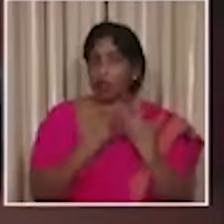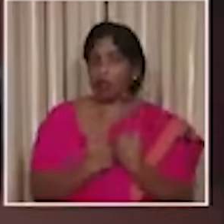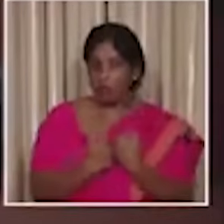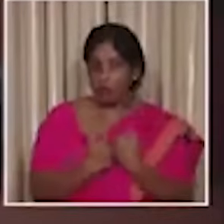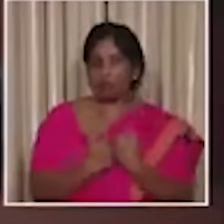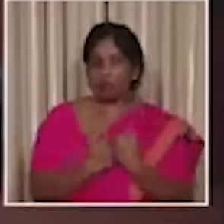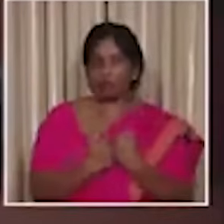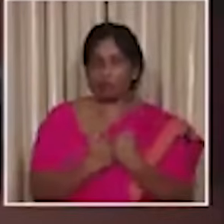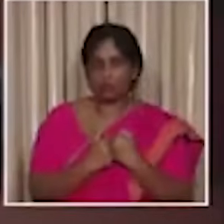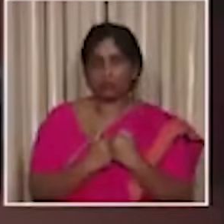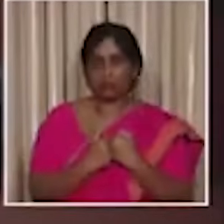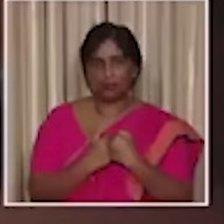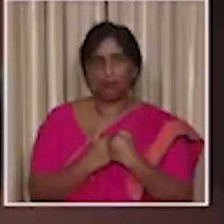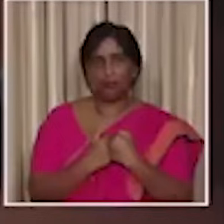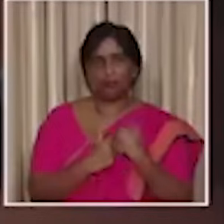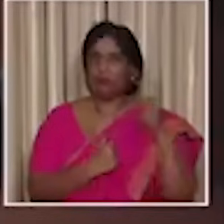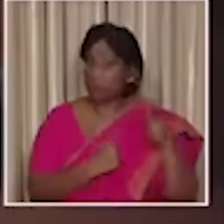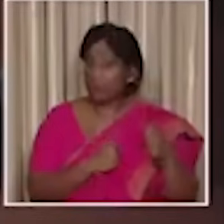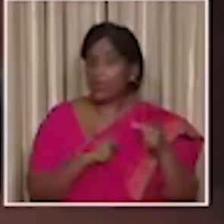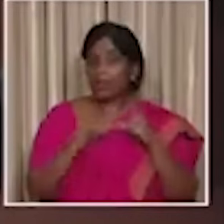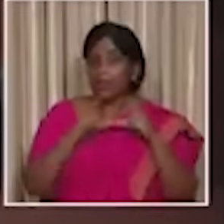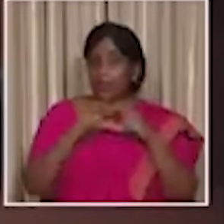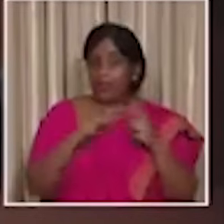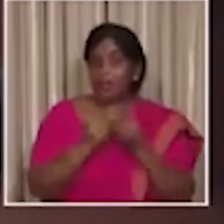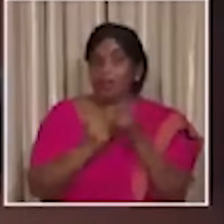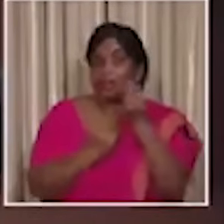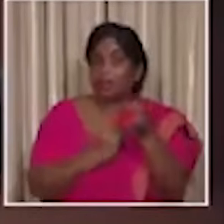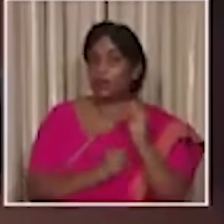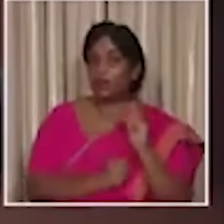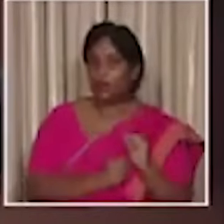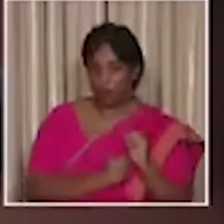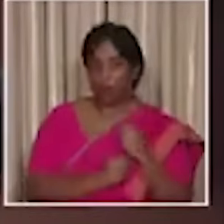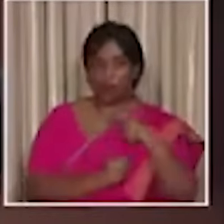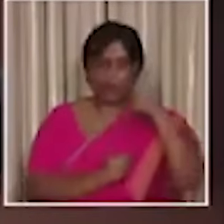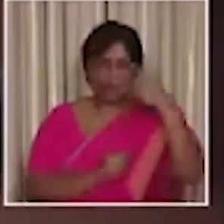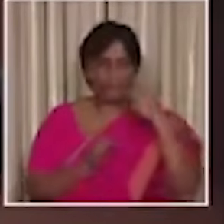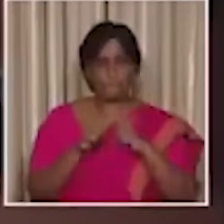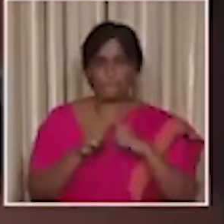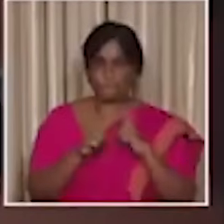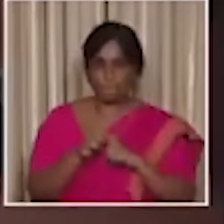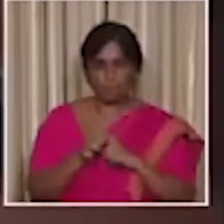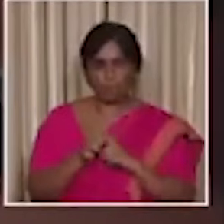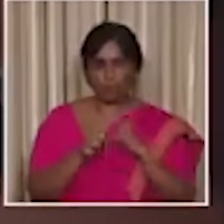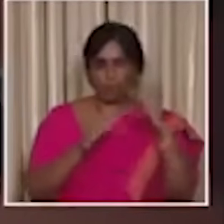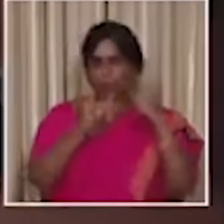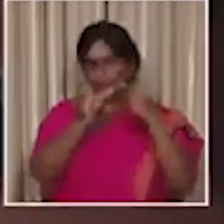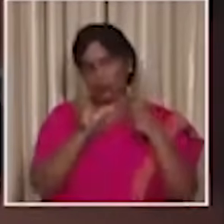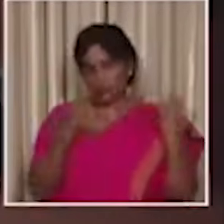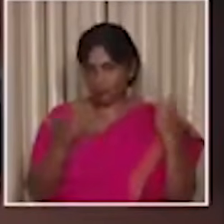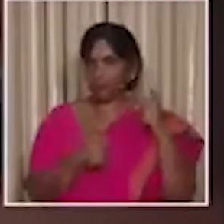pad dewini prasne bawa da patilati binni. Ini balapatre laba dunne kohomud. Eka tamang mage dewini prasne. Eka butuh mada pilut laba dene beriwi.